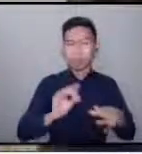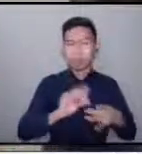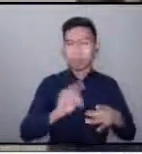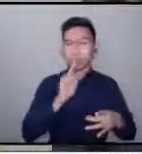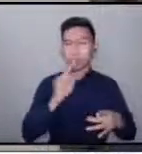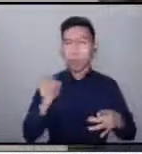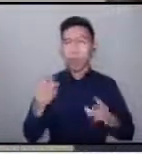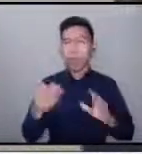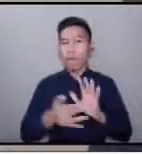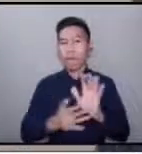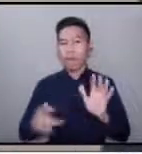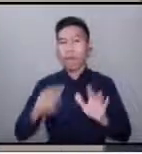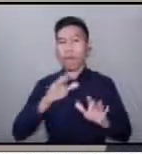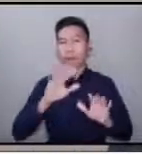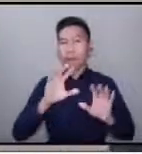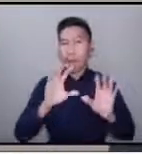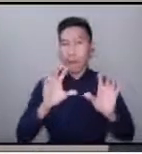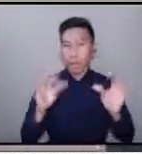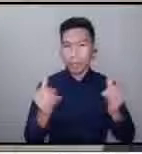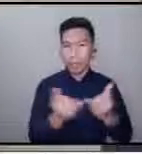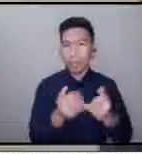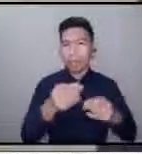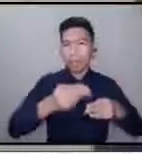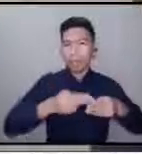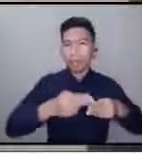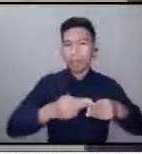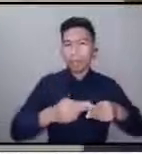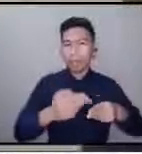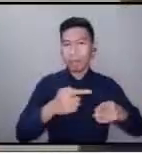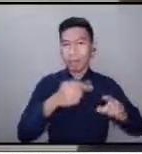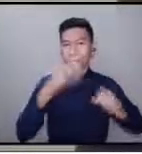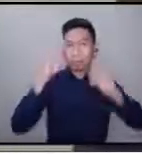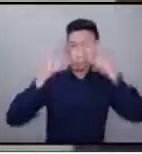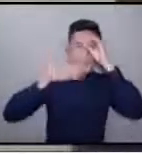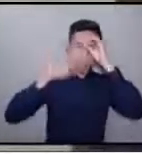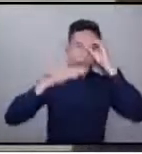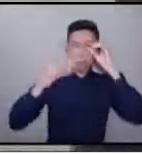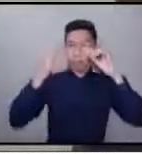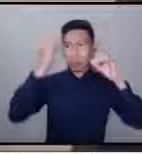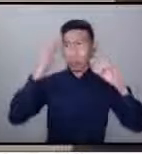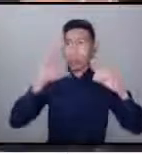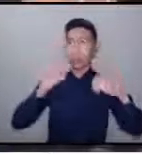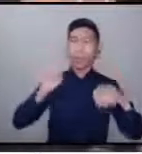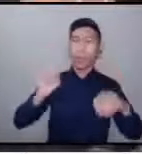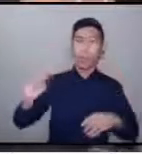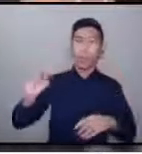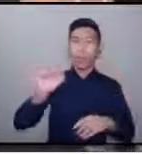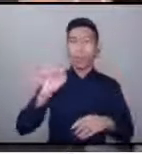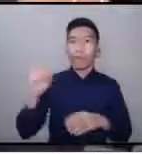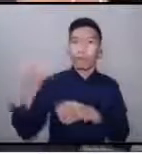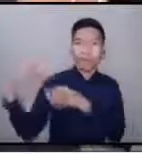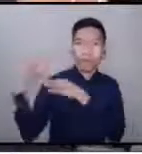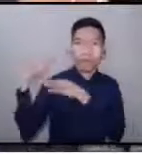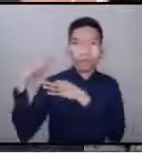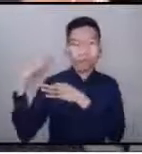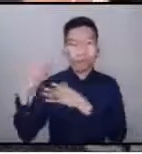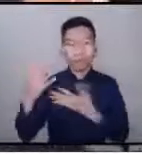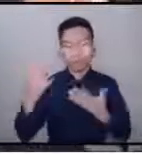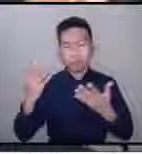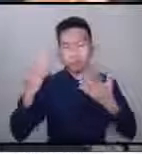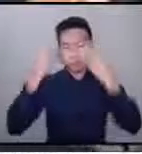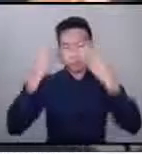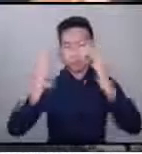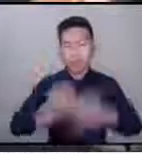kumpanya nang hindi niya alam. Wala rin itong ideya kung sino ang nagpasimuna nito at ang kanyang motibo. Nung malaman niya na nakabal